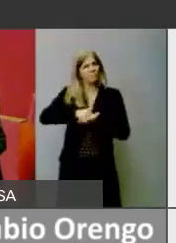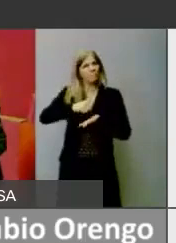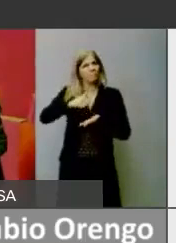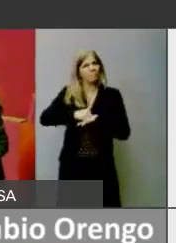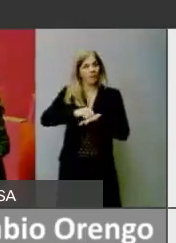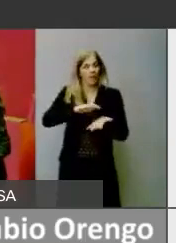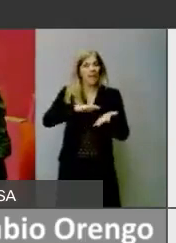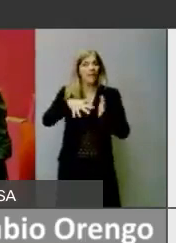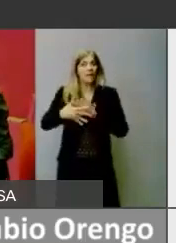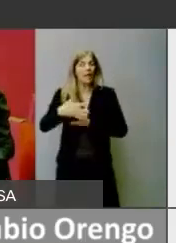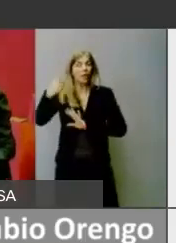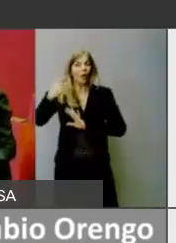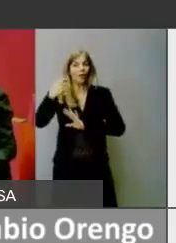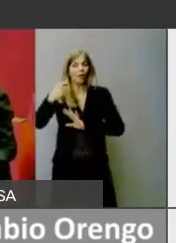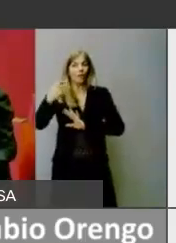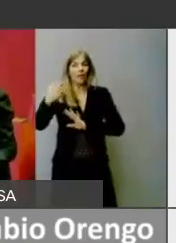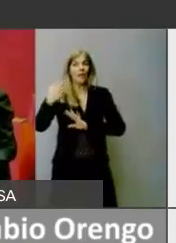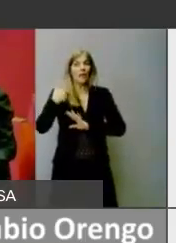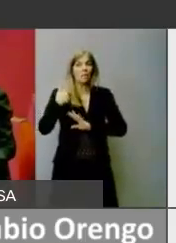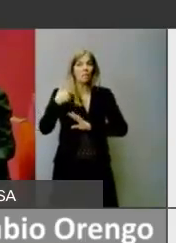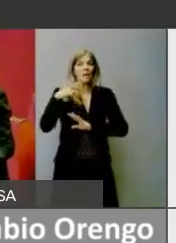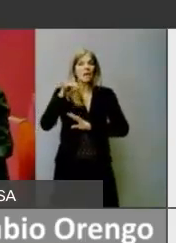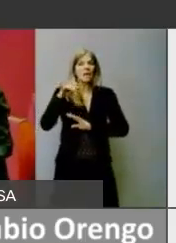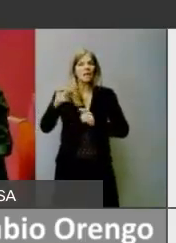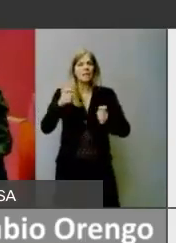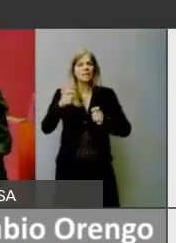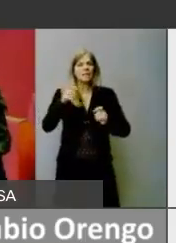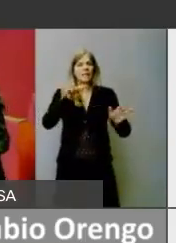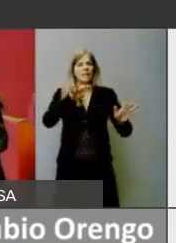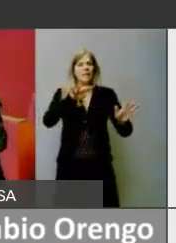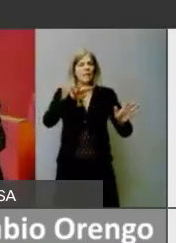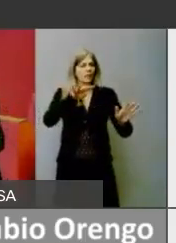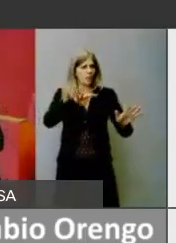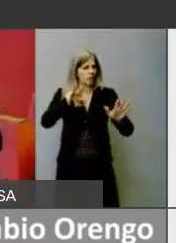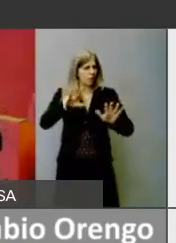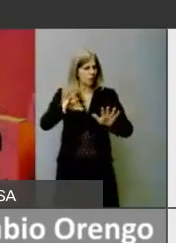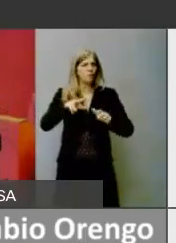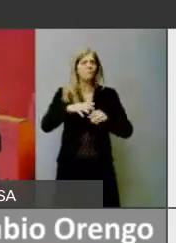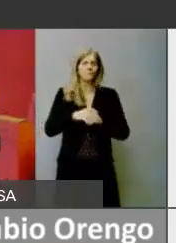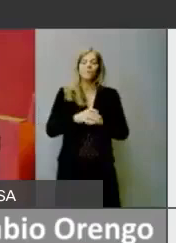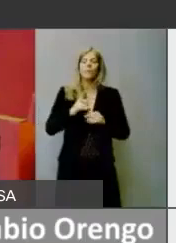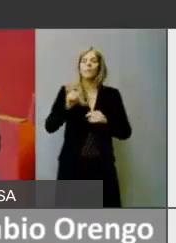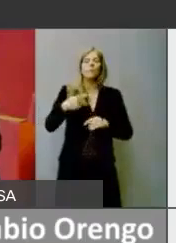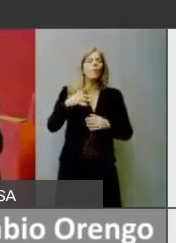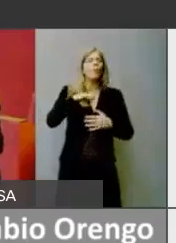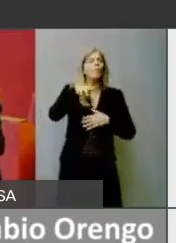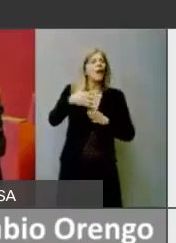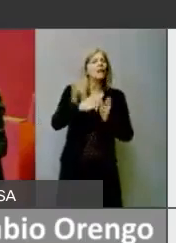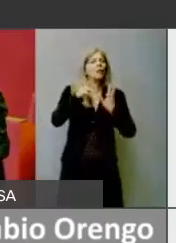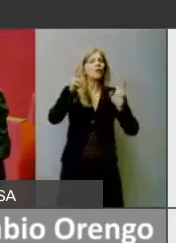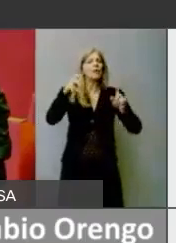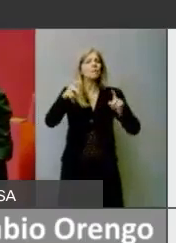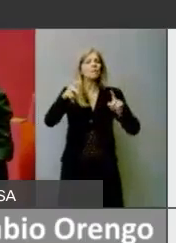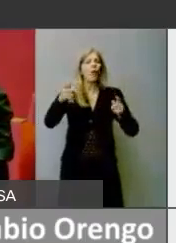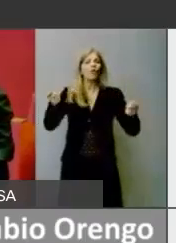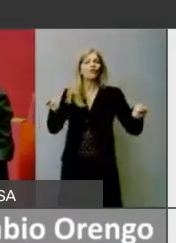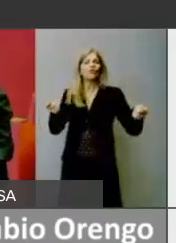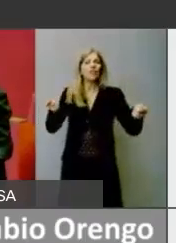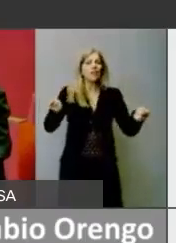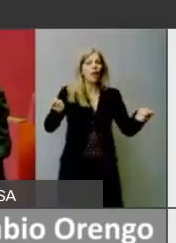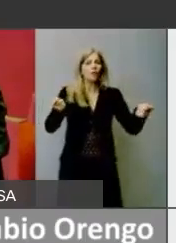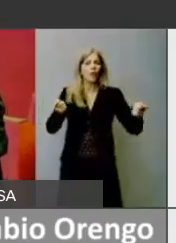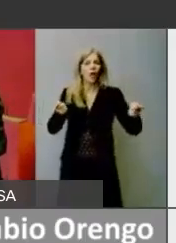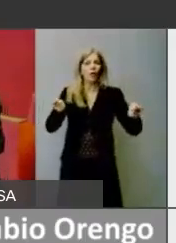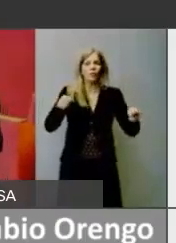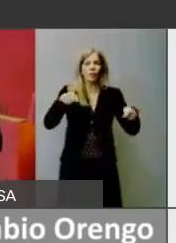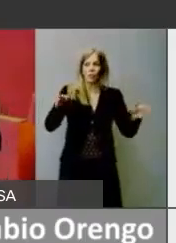TV diretto da Dino Risi nel 1988, Il giro tondo in una stanza, che raccoglie tutte le testimonianze che